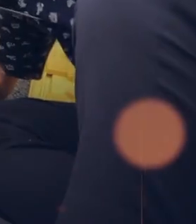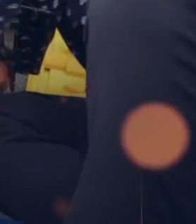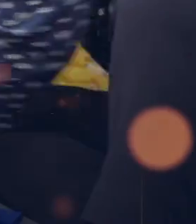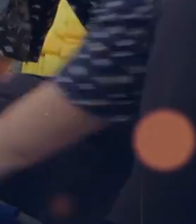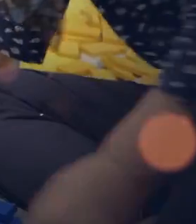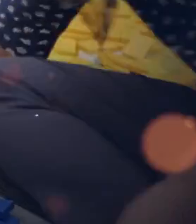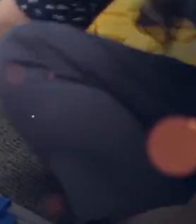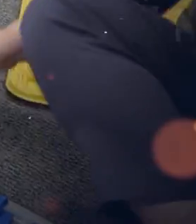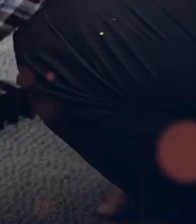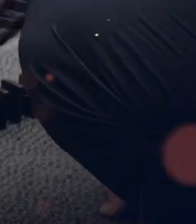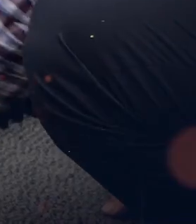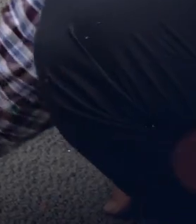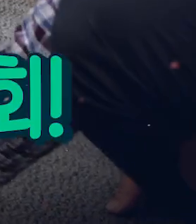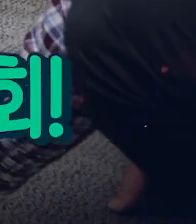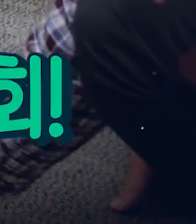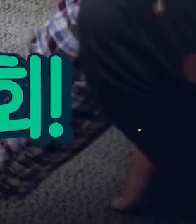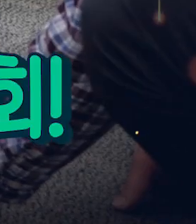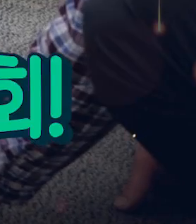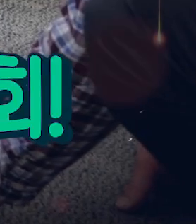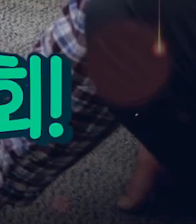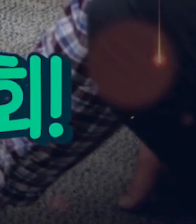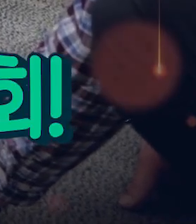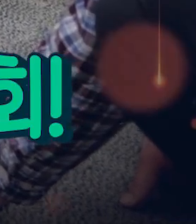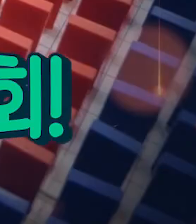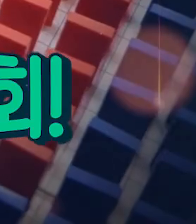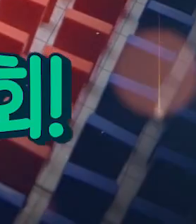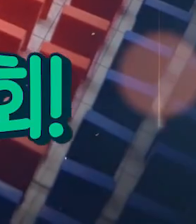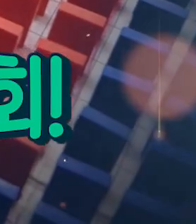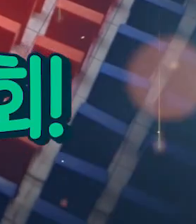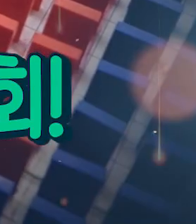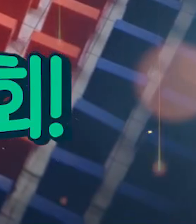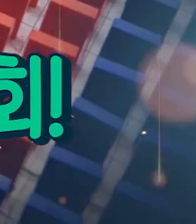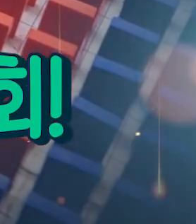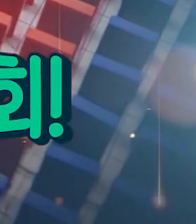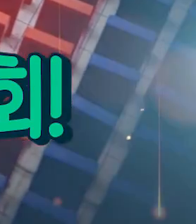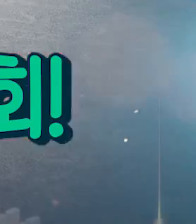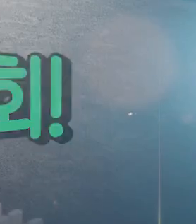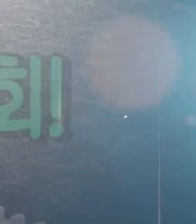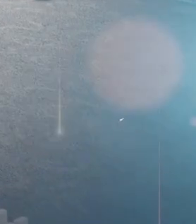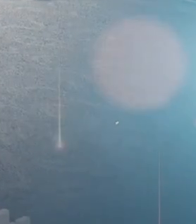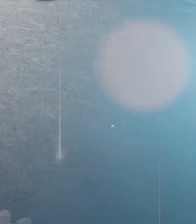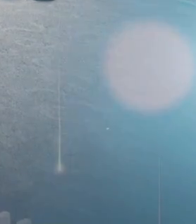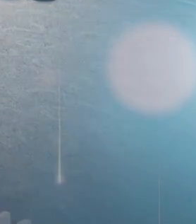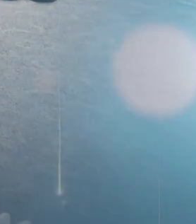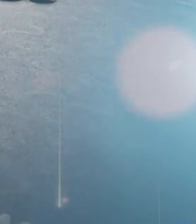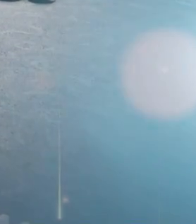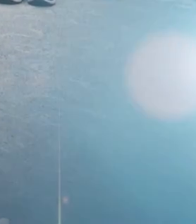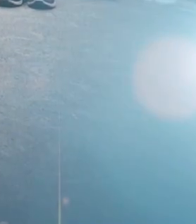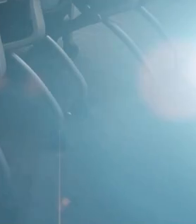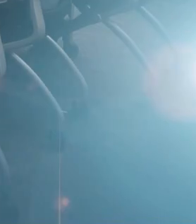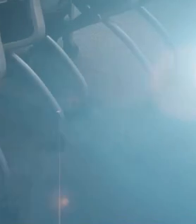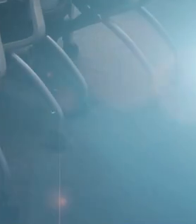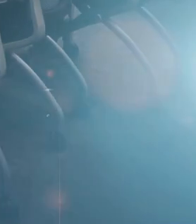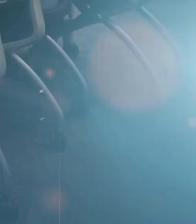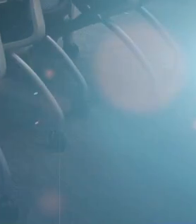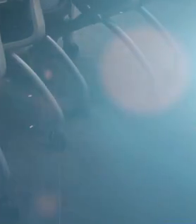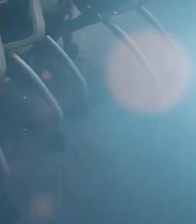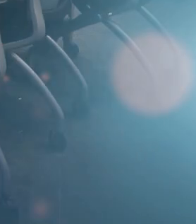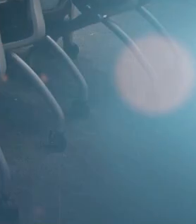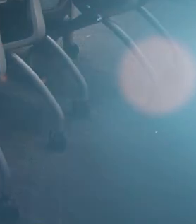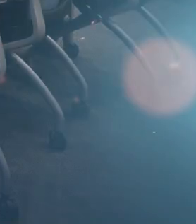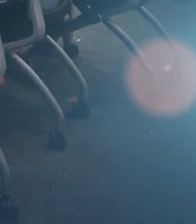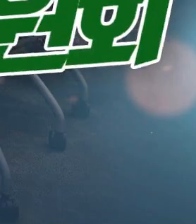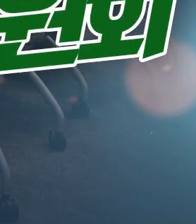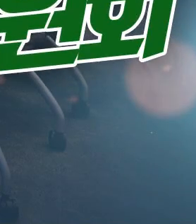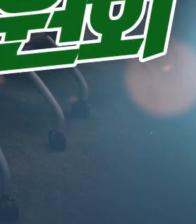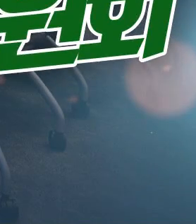프로젝트. 작년 11월부터 본격적으로 활동을 시작한 포항시 70인 시민위원회. 그 열정 넘치는 현장으로 안내합니다.